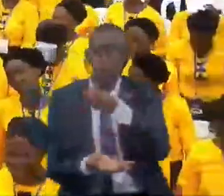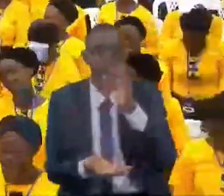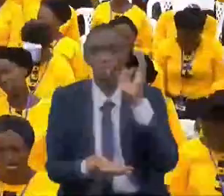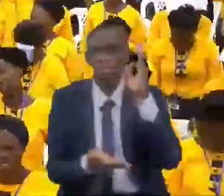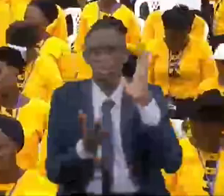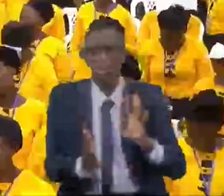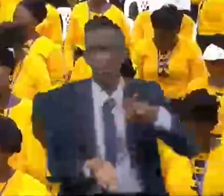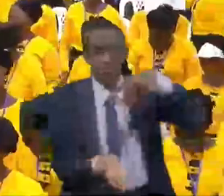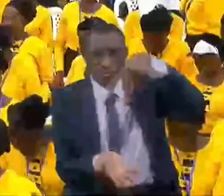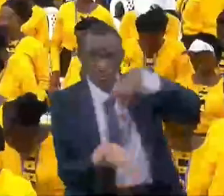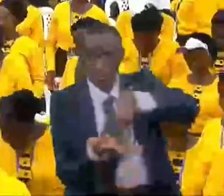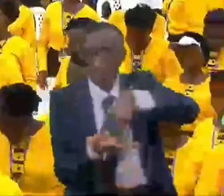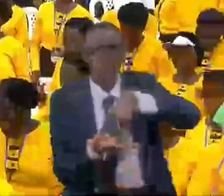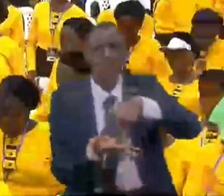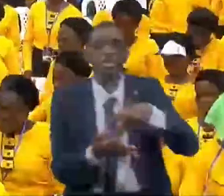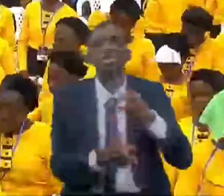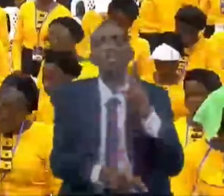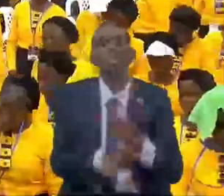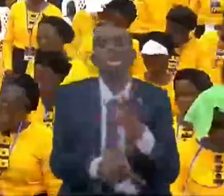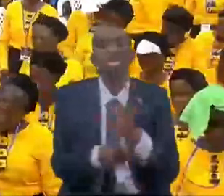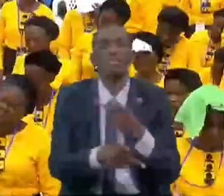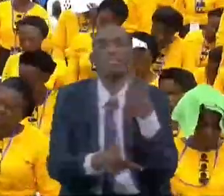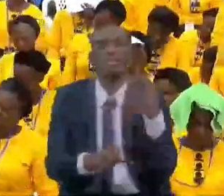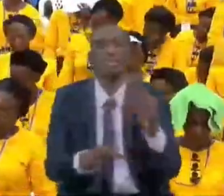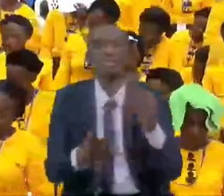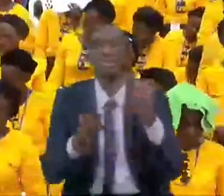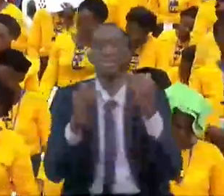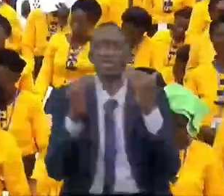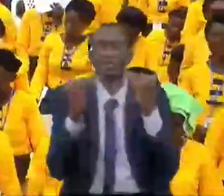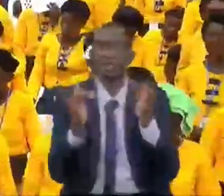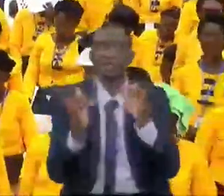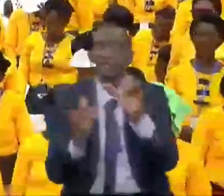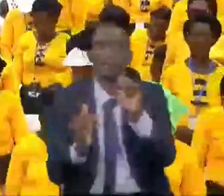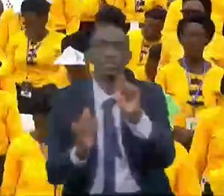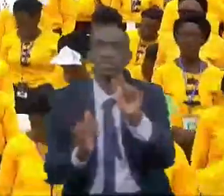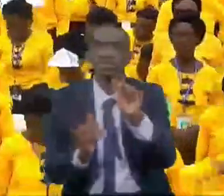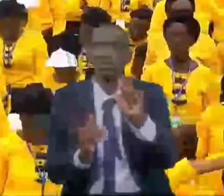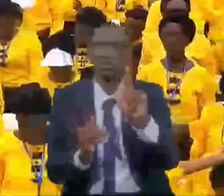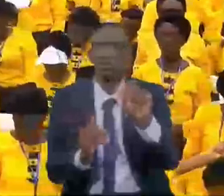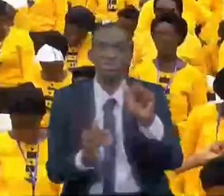Tiens ferme. Garde le standard. Sois ferme.